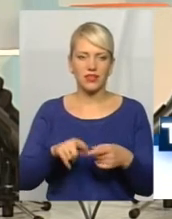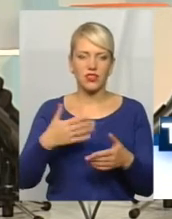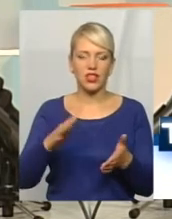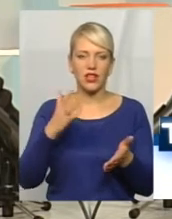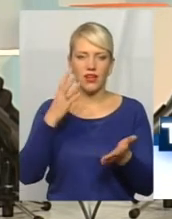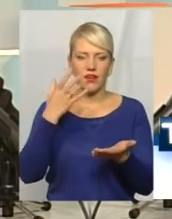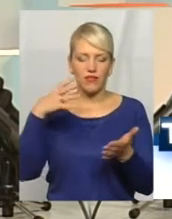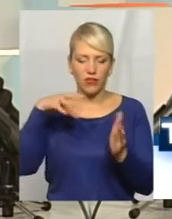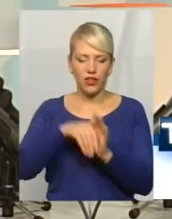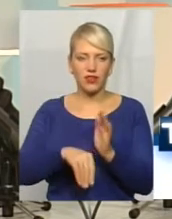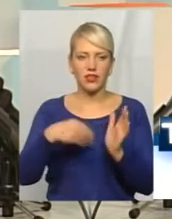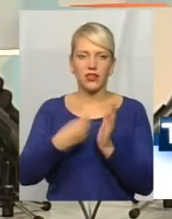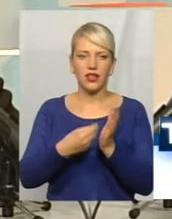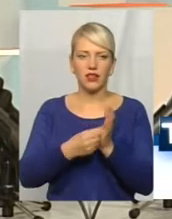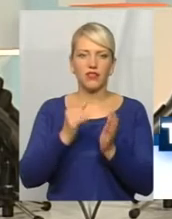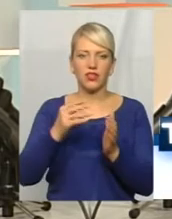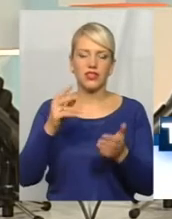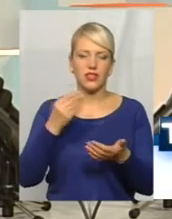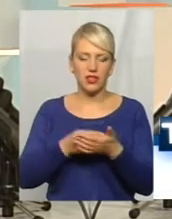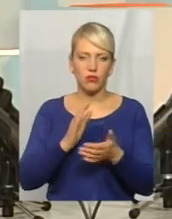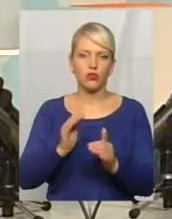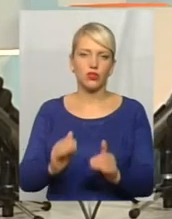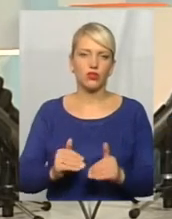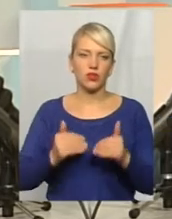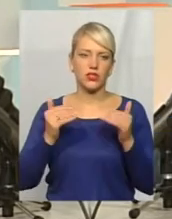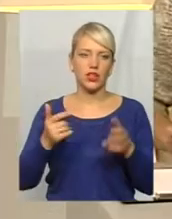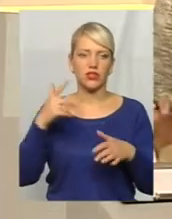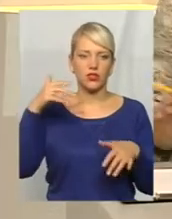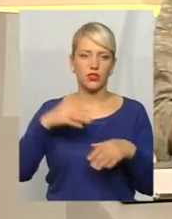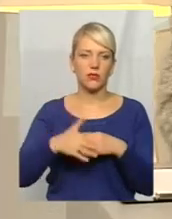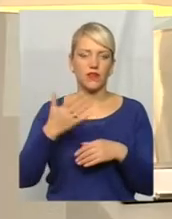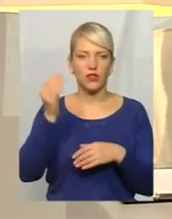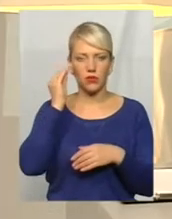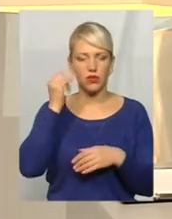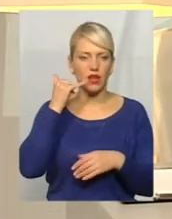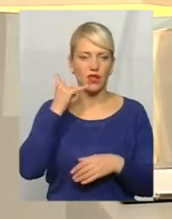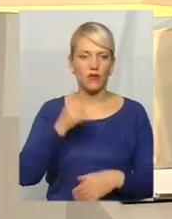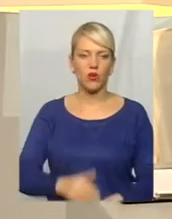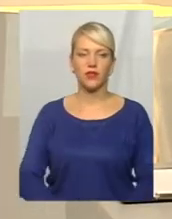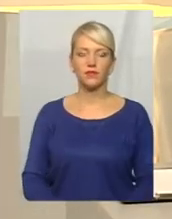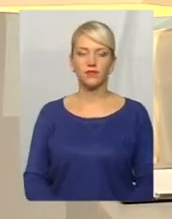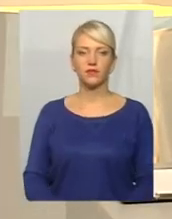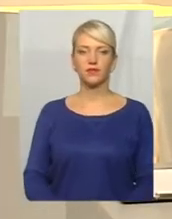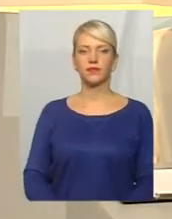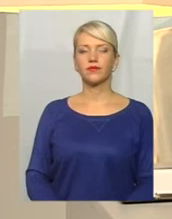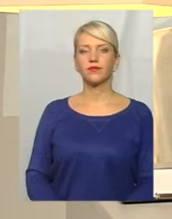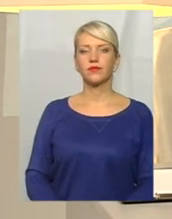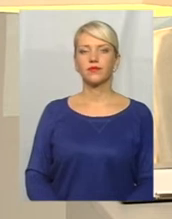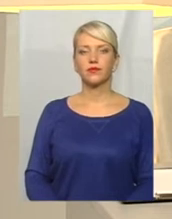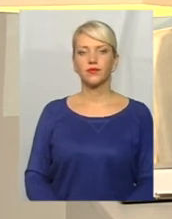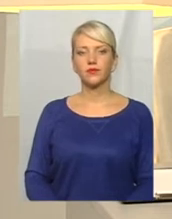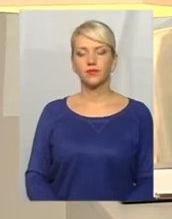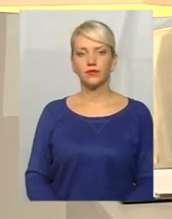і відповідно ціна буде зростати. Зрозуміла ваша позиція. Насамперед телефонні дзвінки, слухаємо вас, говоріть, будь ласка.